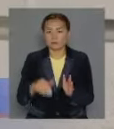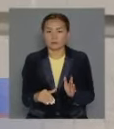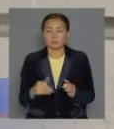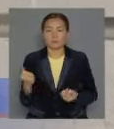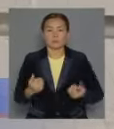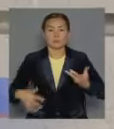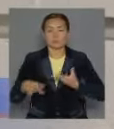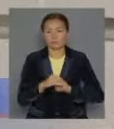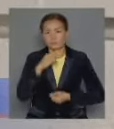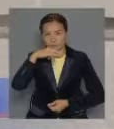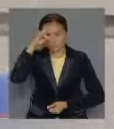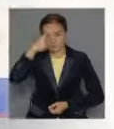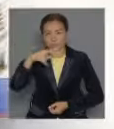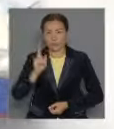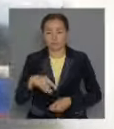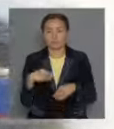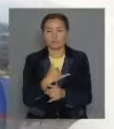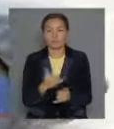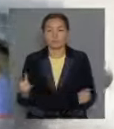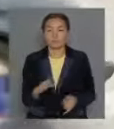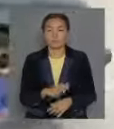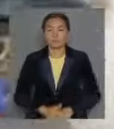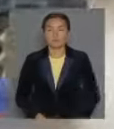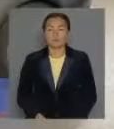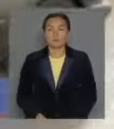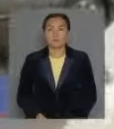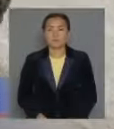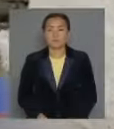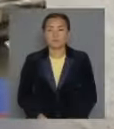жуық темір тұлпарға қазақстандық нөмір берілген. Нұрайым Рүстемқызы, жаңалық қызметі.